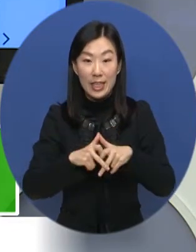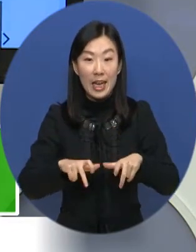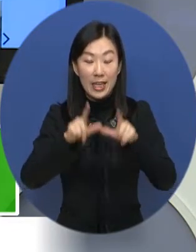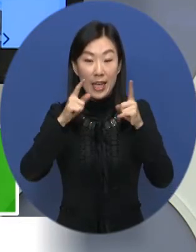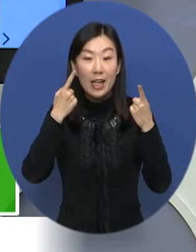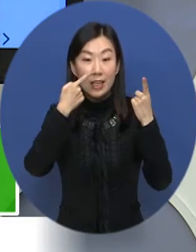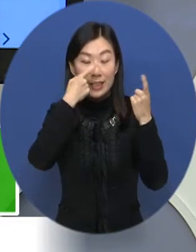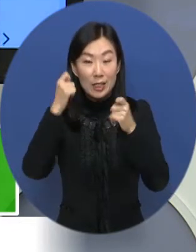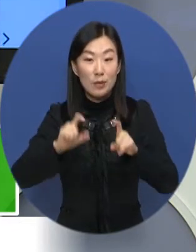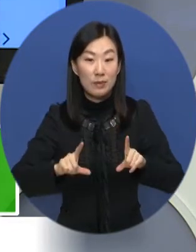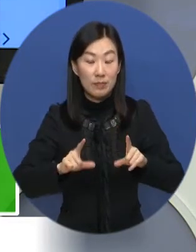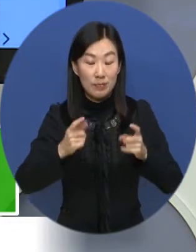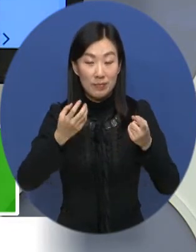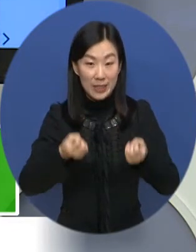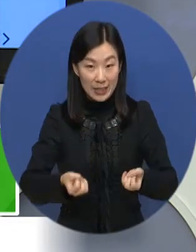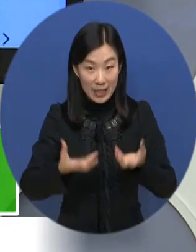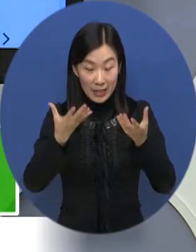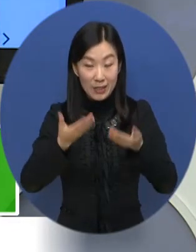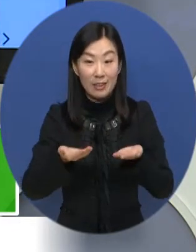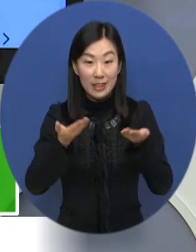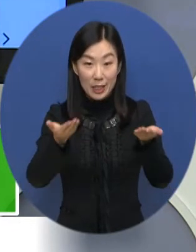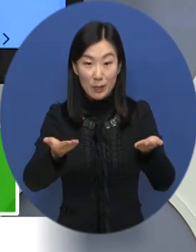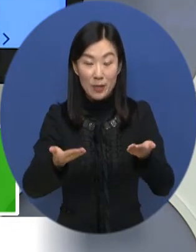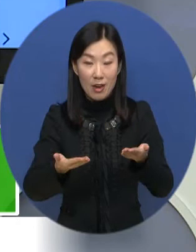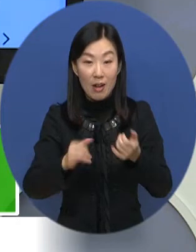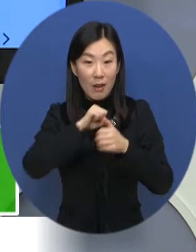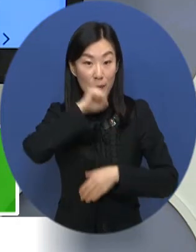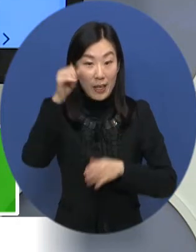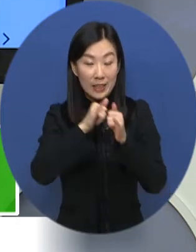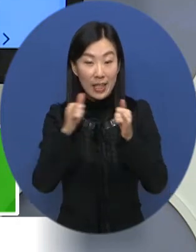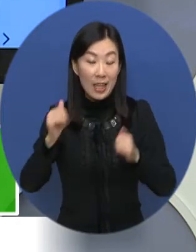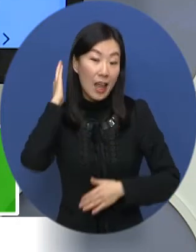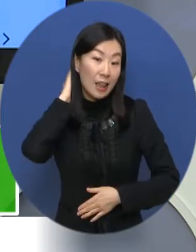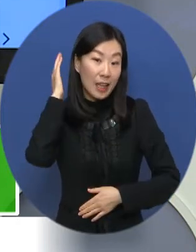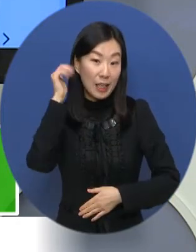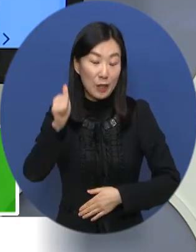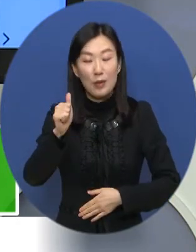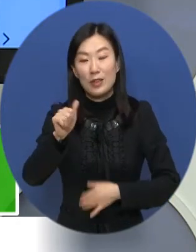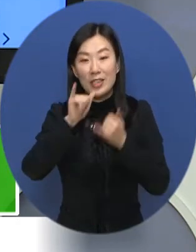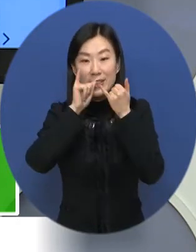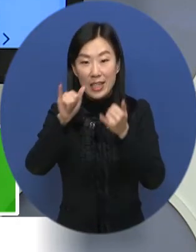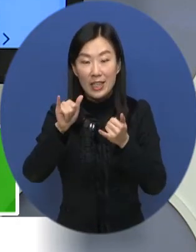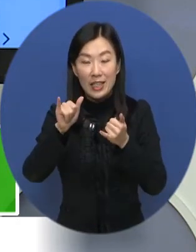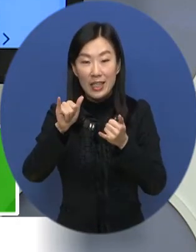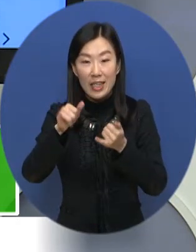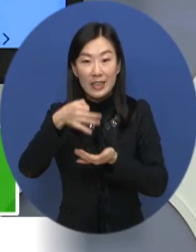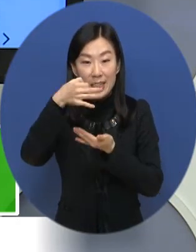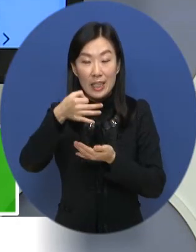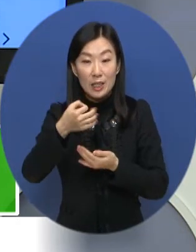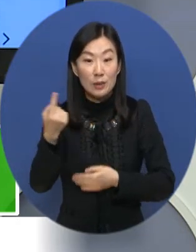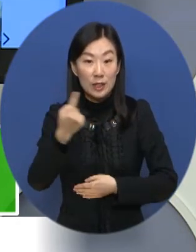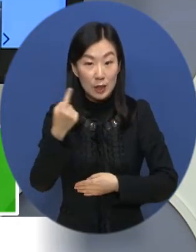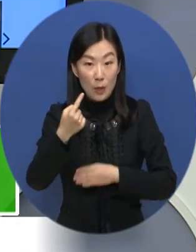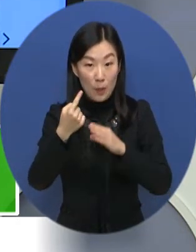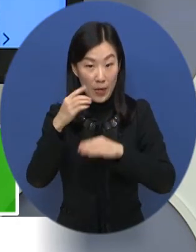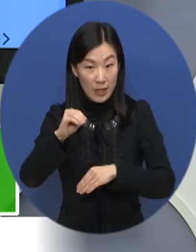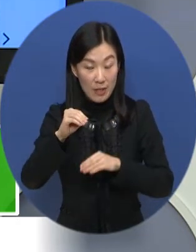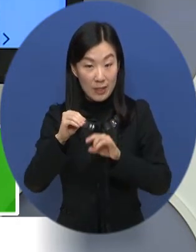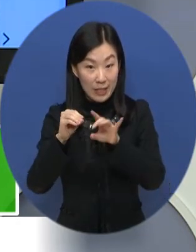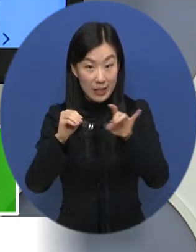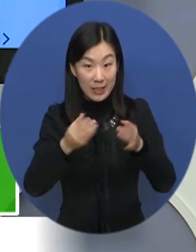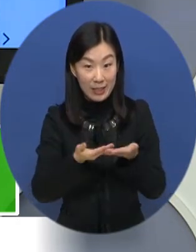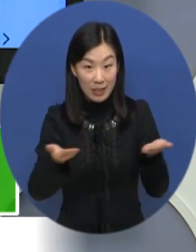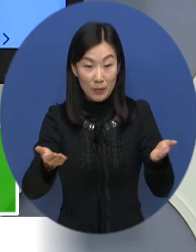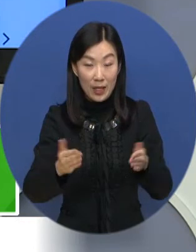39회장애인의날 기념행사가열리는4월19일에개최될예정이며,수상자들에게는 대통령표창과 1천만원의상금이각각